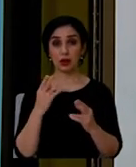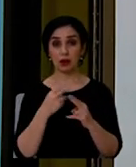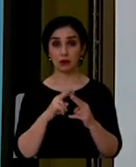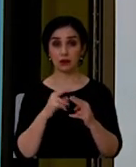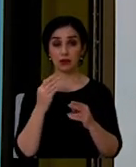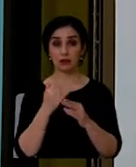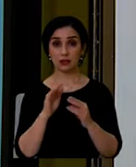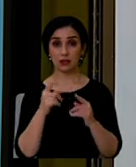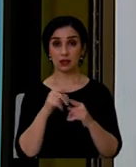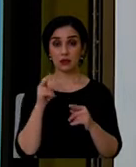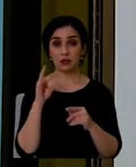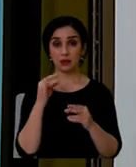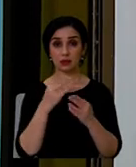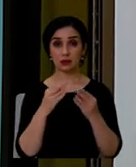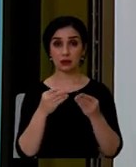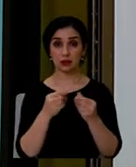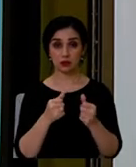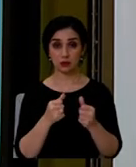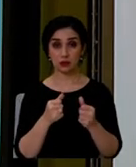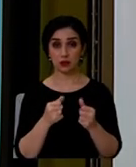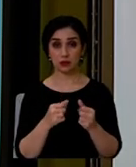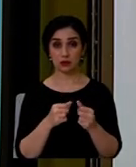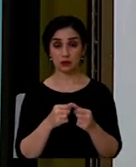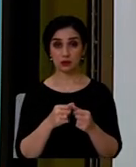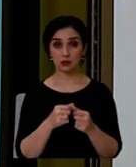который выделится при электролизе раствора.